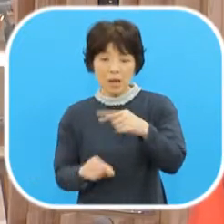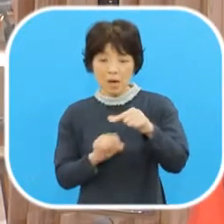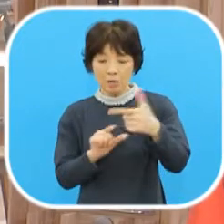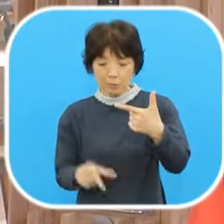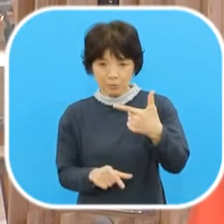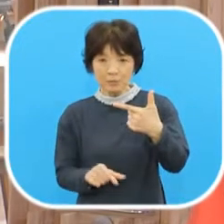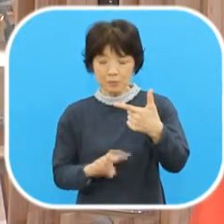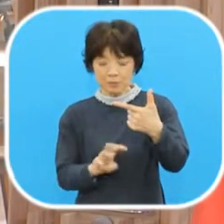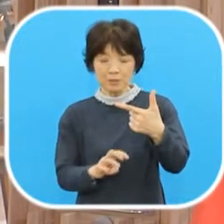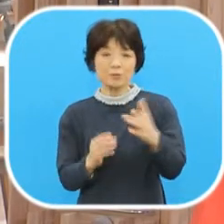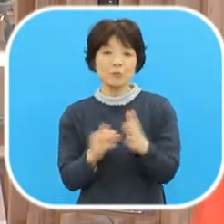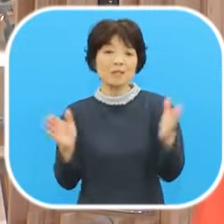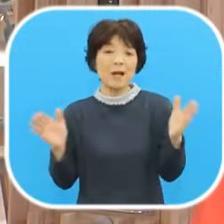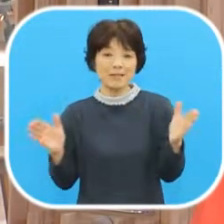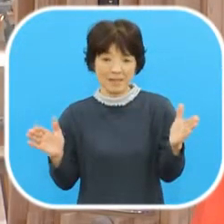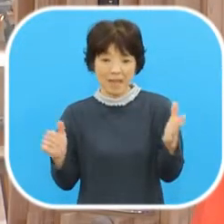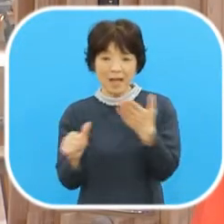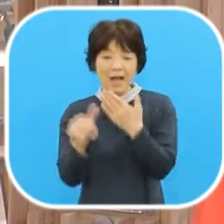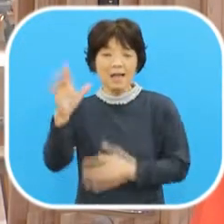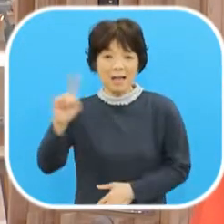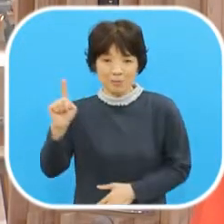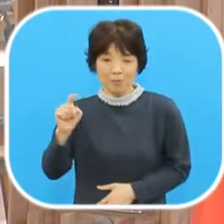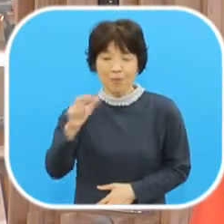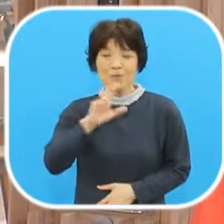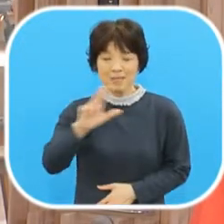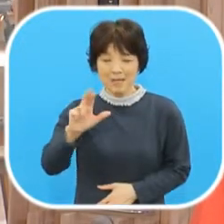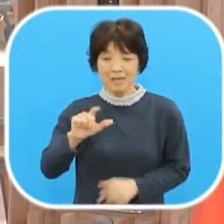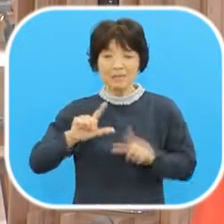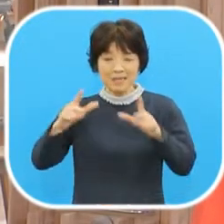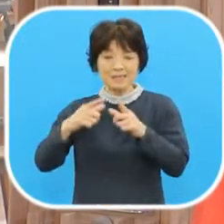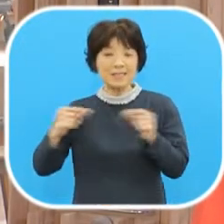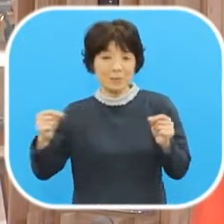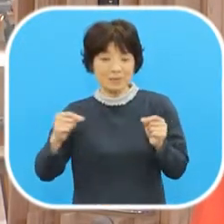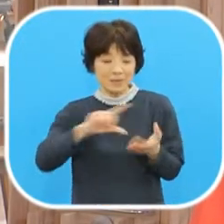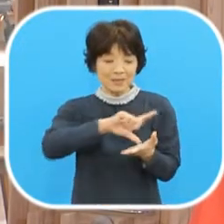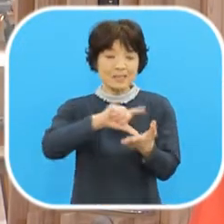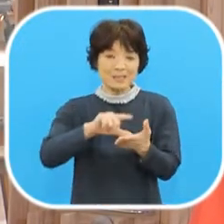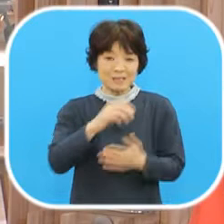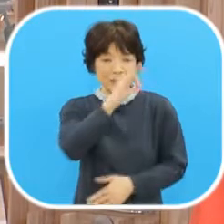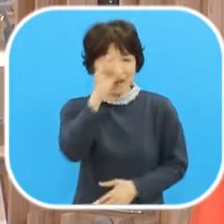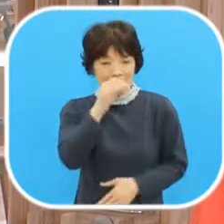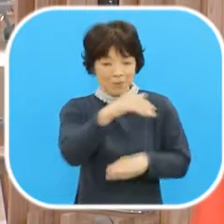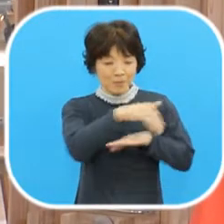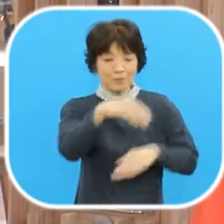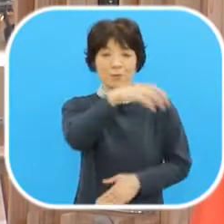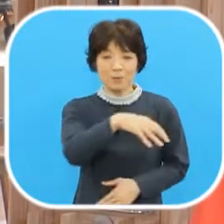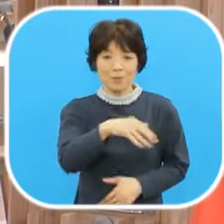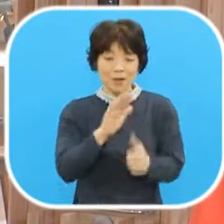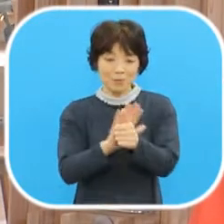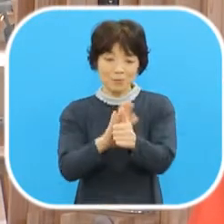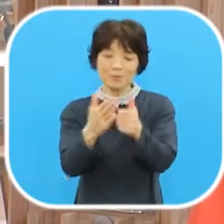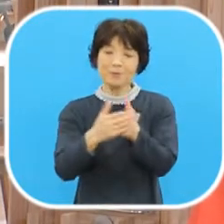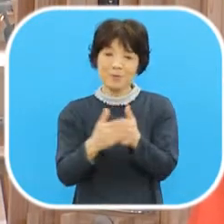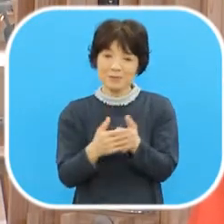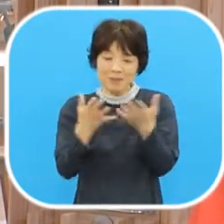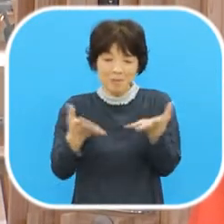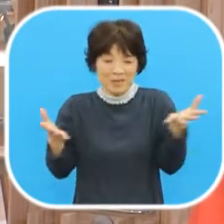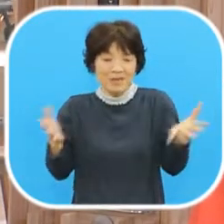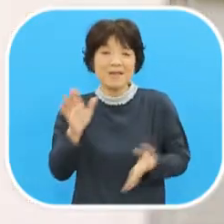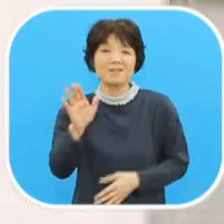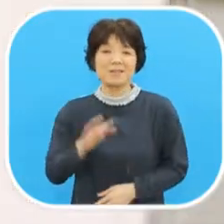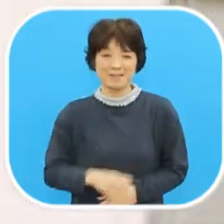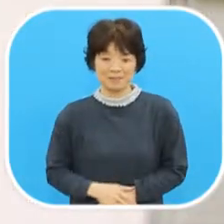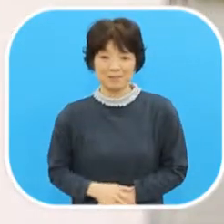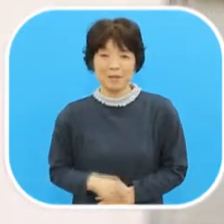6月30日まで秋田県と JR 東日本、市町村と観光事業者が協力してこのキャンペーンを盛り上げています